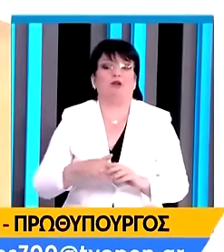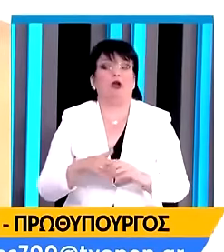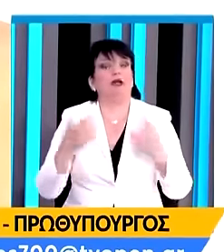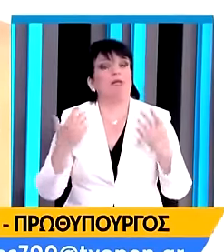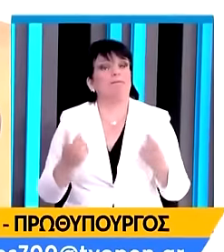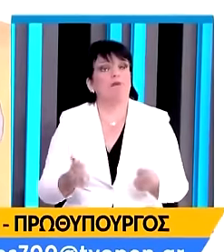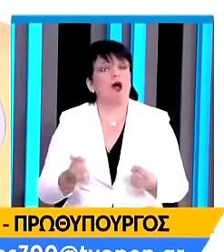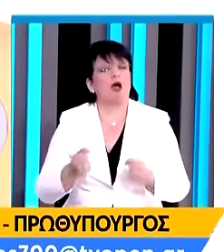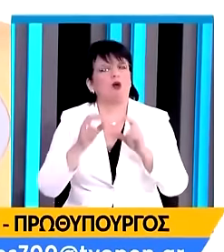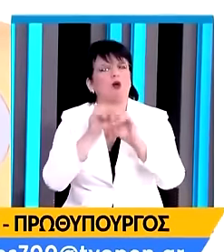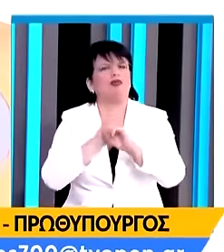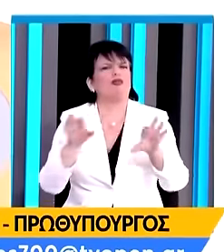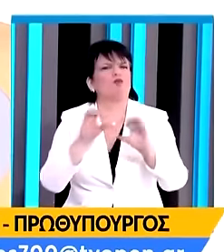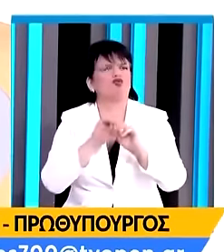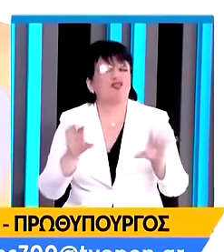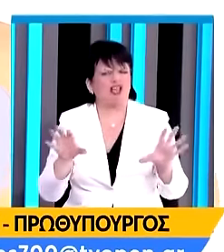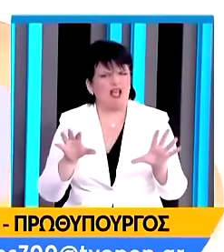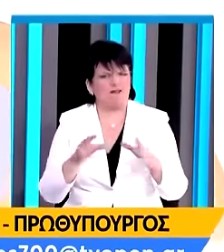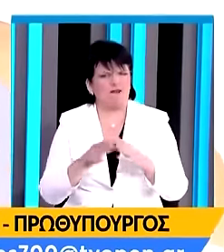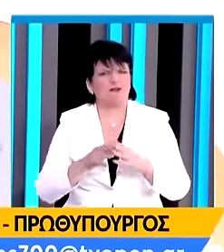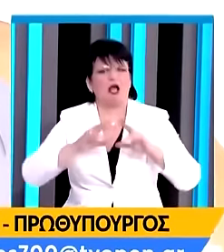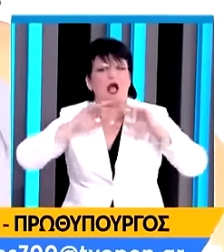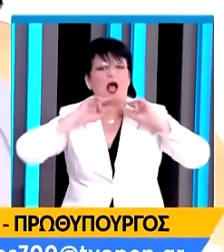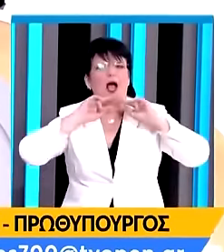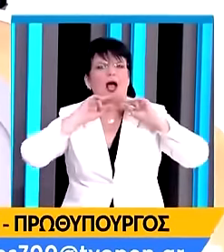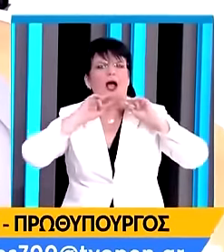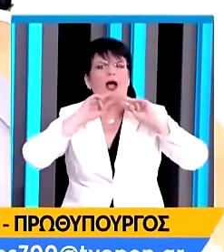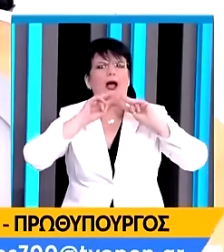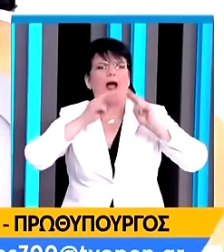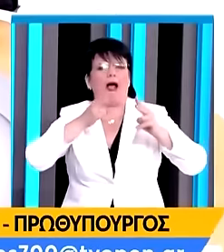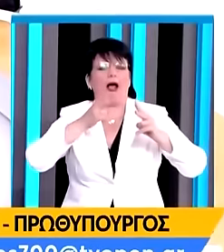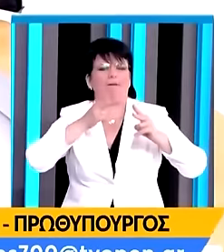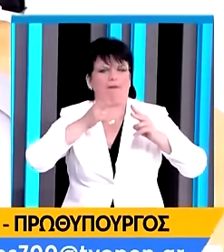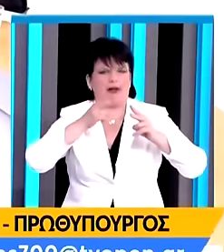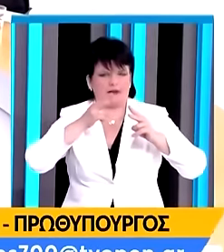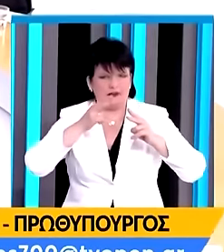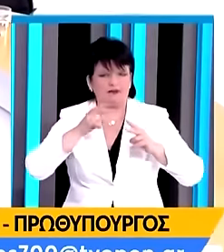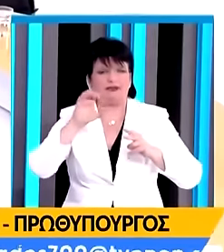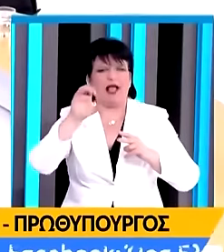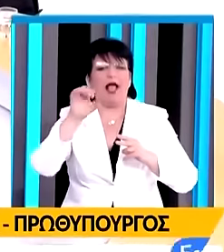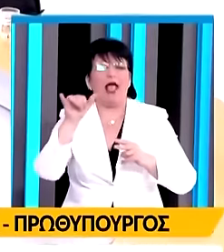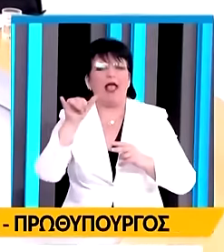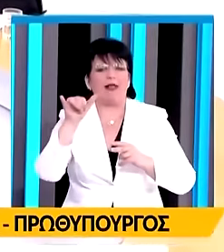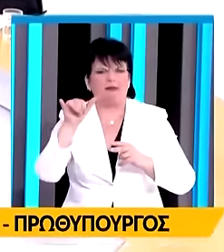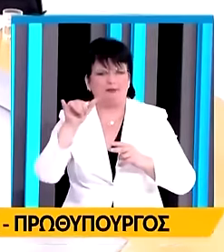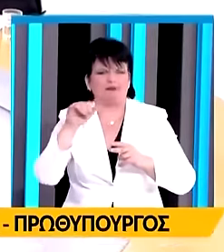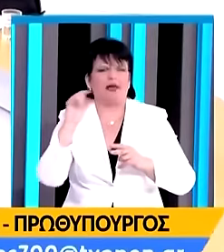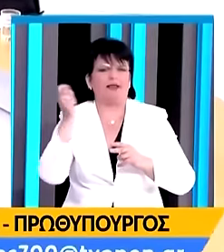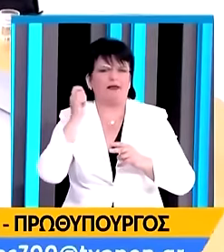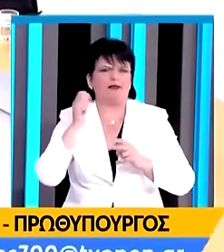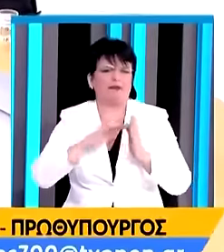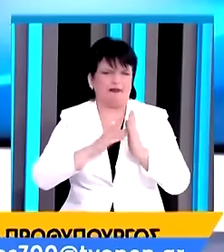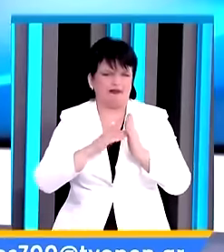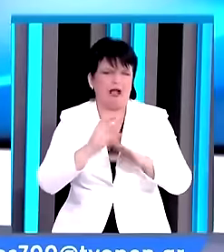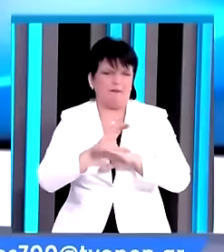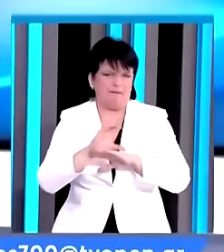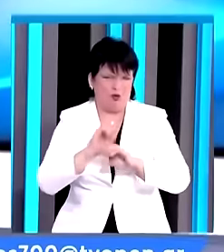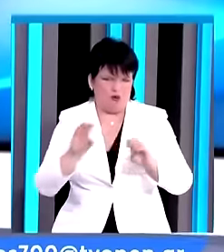Υπάρχουν δημοσιεύματα ότι η ΕΕΠ απάντησε στην αρχή προστασίας, στην αρχή για τις